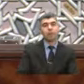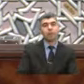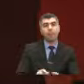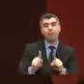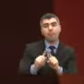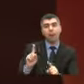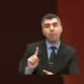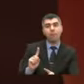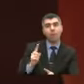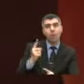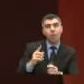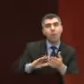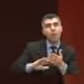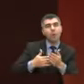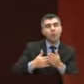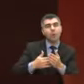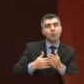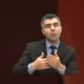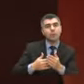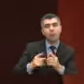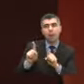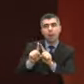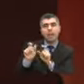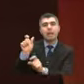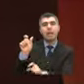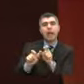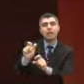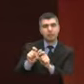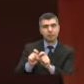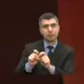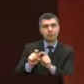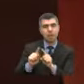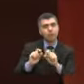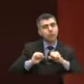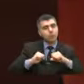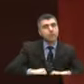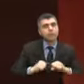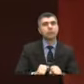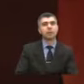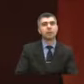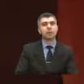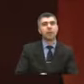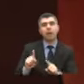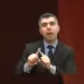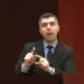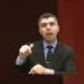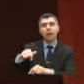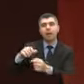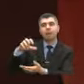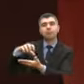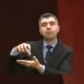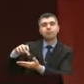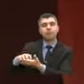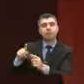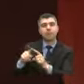الأول والمبتغى هو رضا ديال المواطن. إذا كانوا بعض المستشفيات مصنفين لأنه كانوا كيتوفروا على